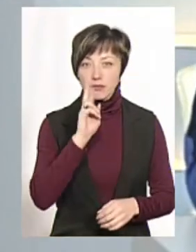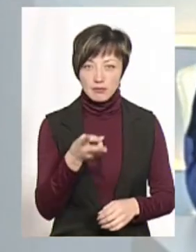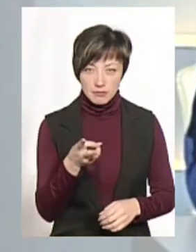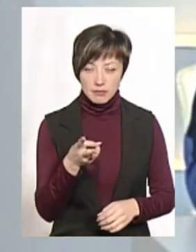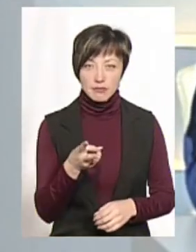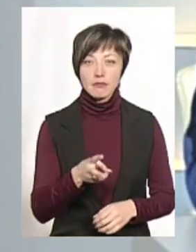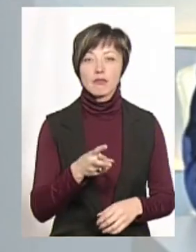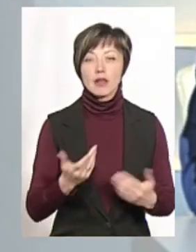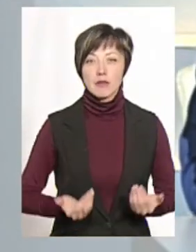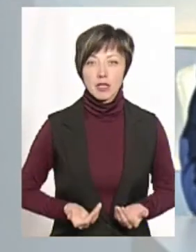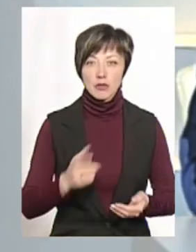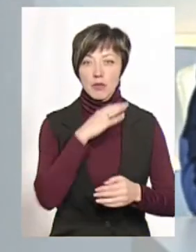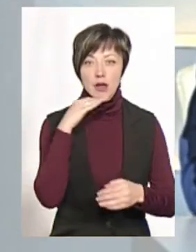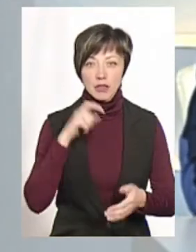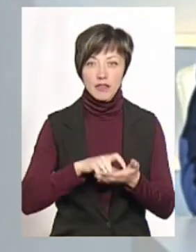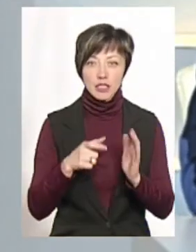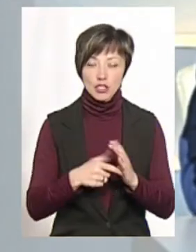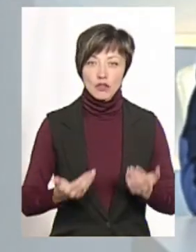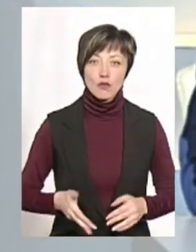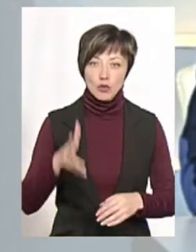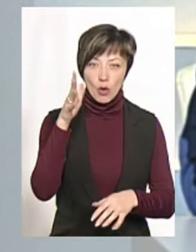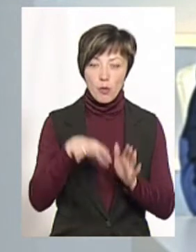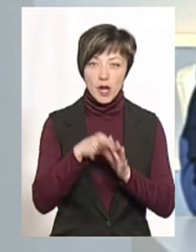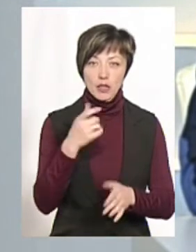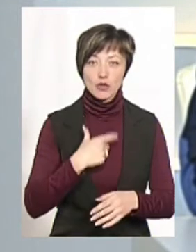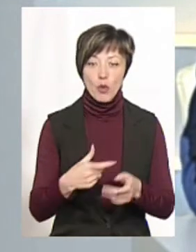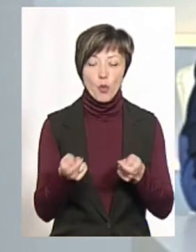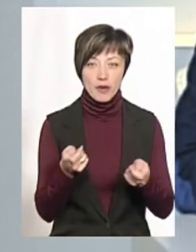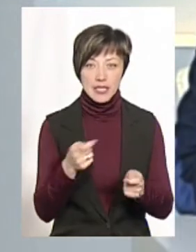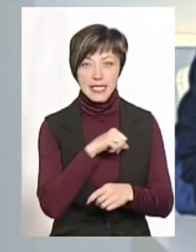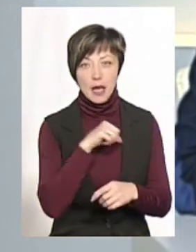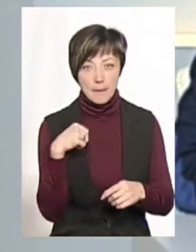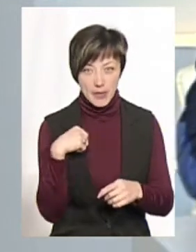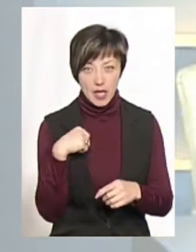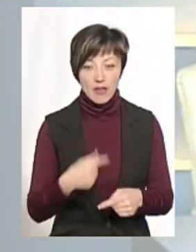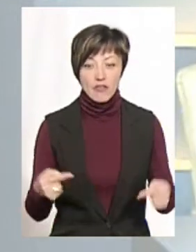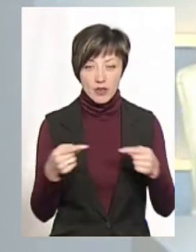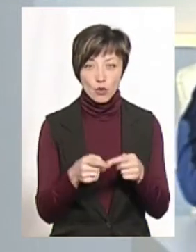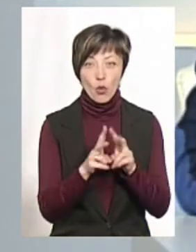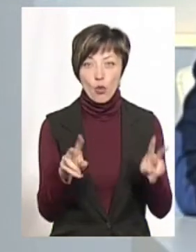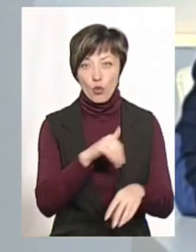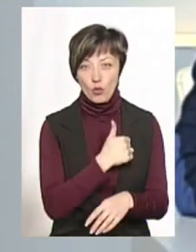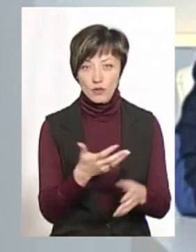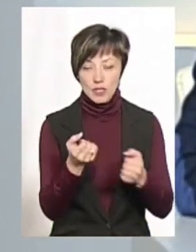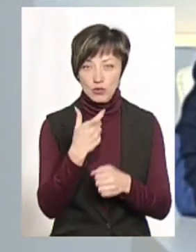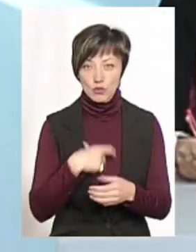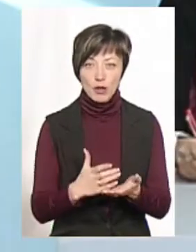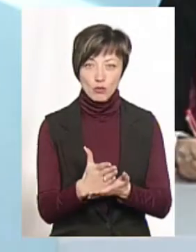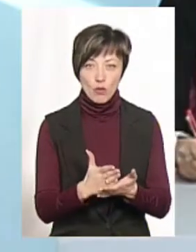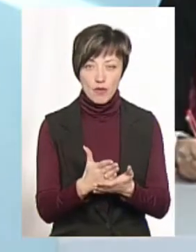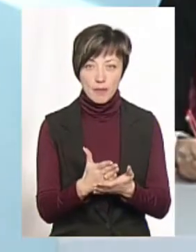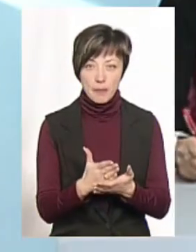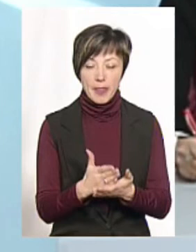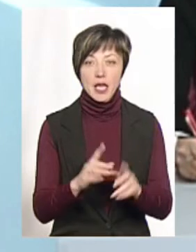роки мешканці багатоквартирних житлових будинків мали право обрати собі управителя. Самі. Визначити, кого вони хочуть взяти собі на